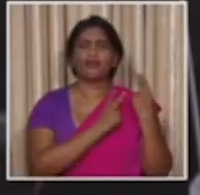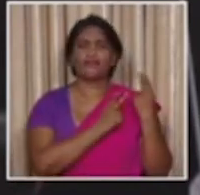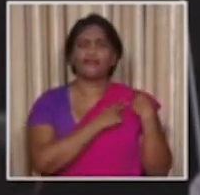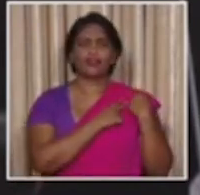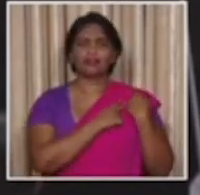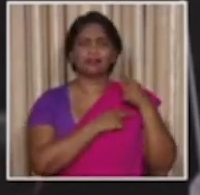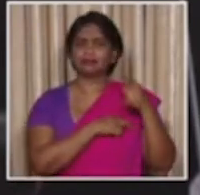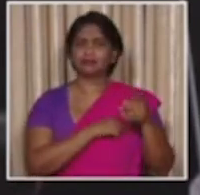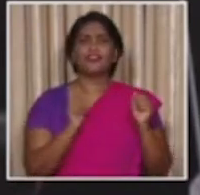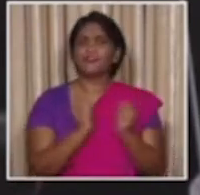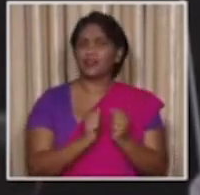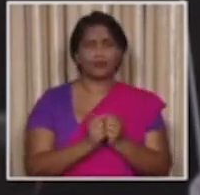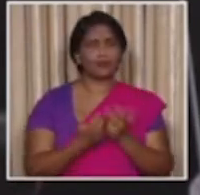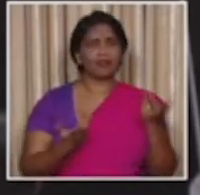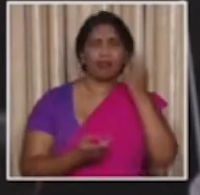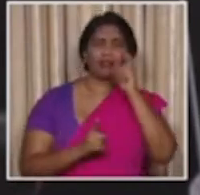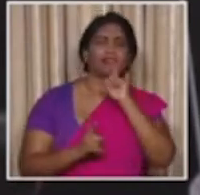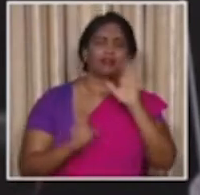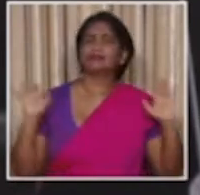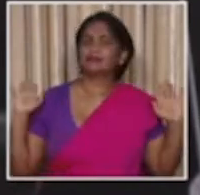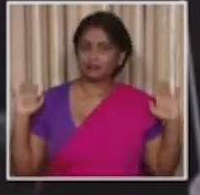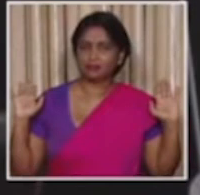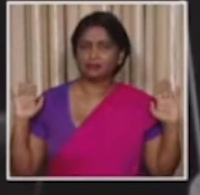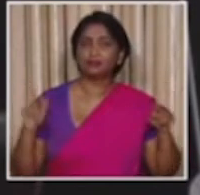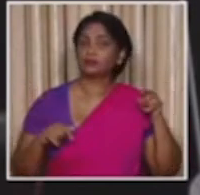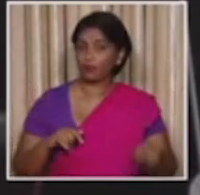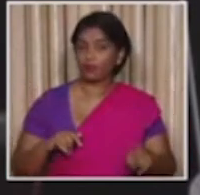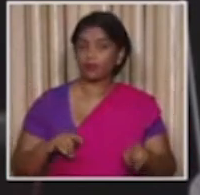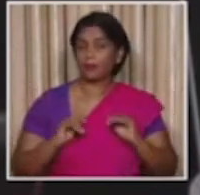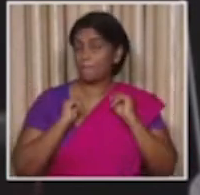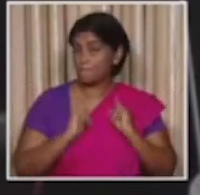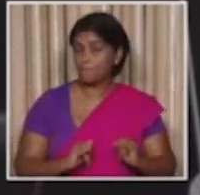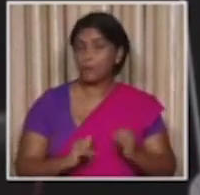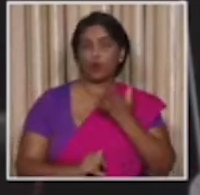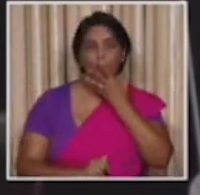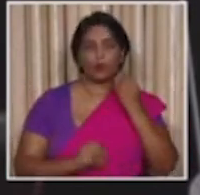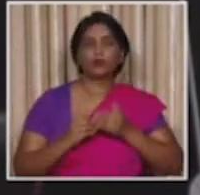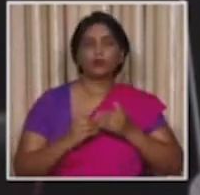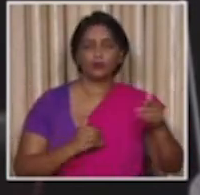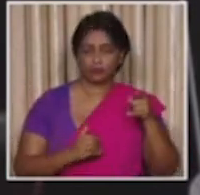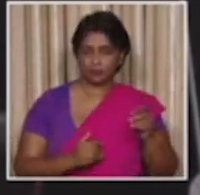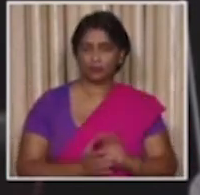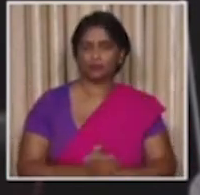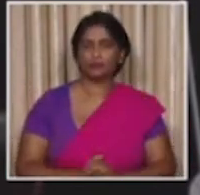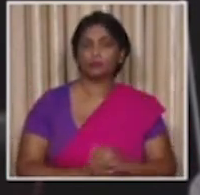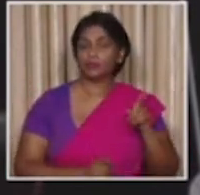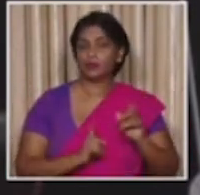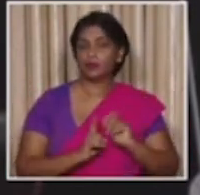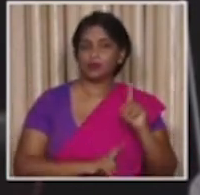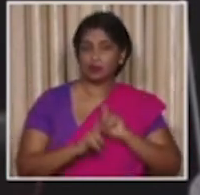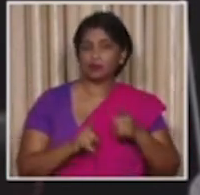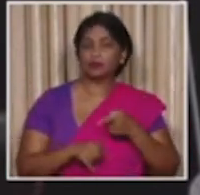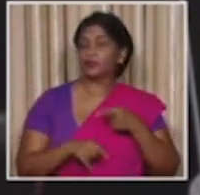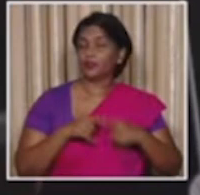නැහැ, කාර්යභාරයක් නැහැ. එම නිසා මේක ඉතාමත් භයානක පූර්වාදර්ශයක් ගරු කථානායකතුමනි. මේ පාර්ලිමේන්තුවට